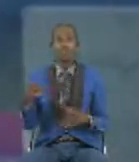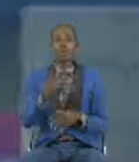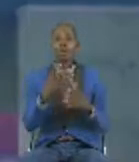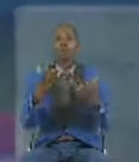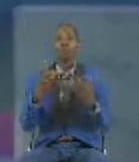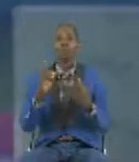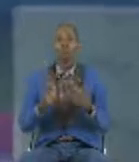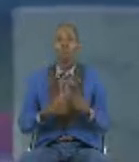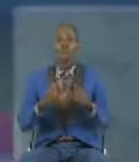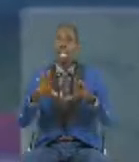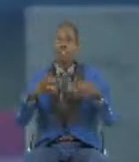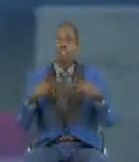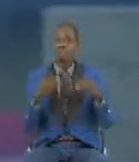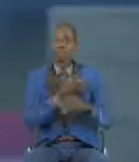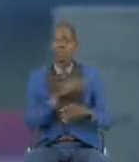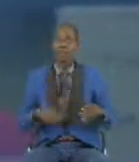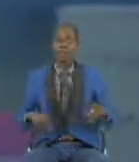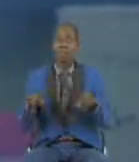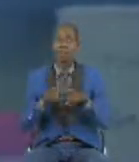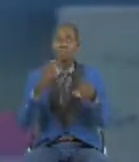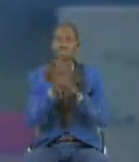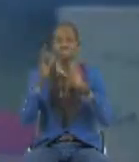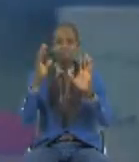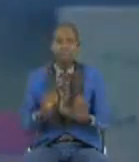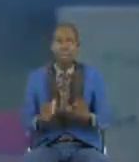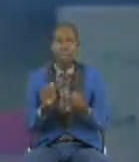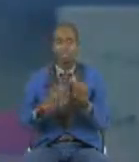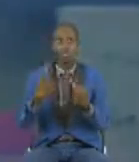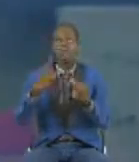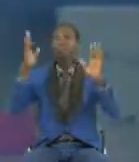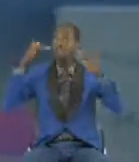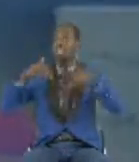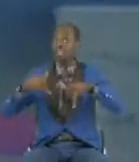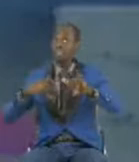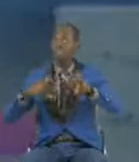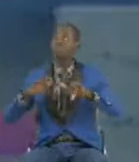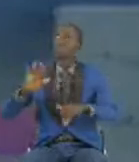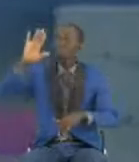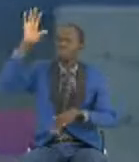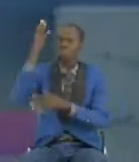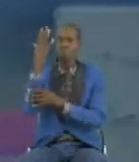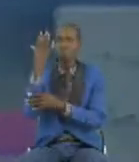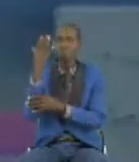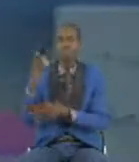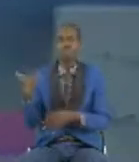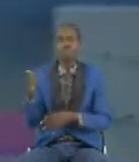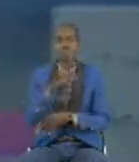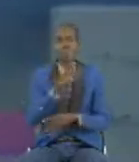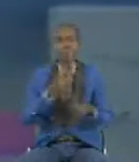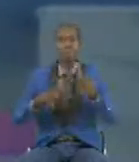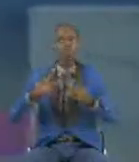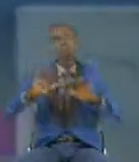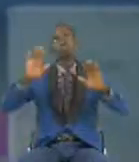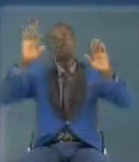le Seigneur comme Seigneur sauveur personne, partout où vous êtes, et la pluie tombait, levez votre main. Ils ont levé la main. Et j'ai